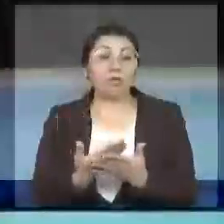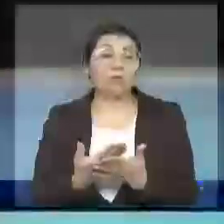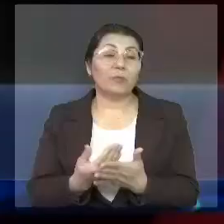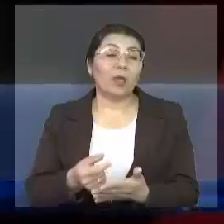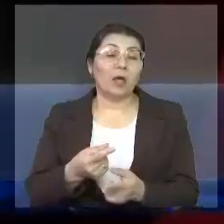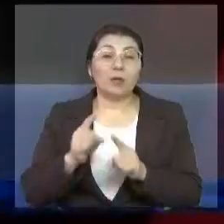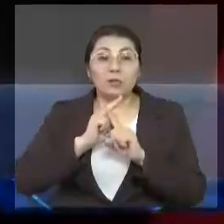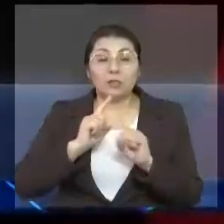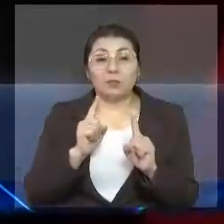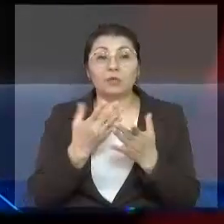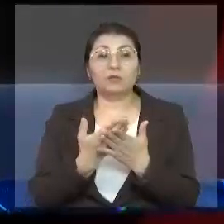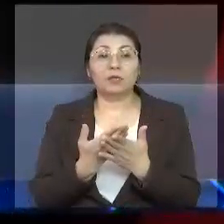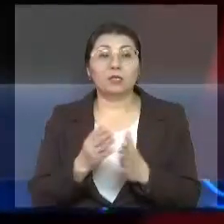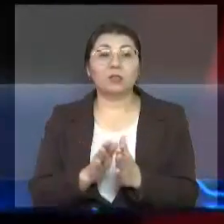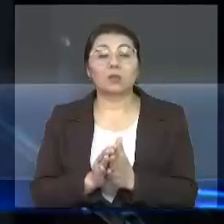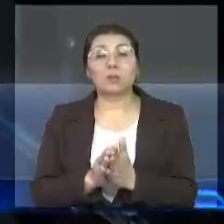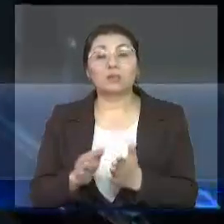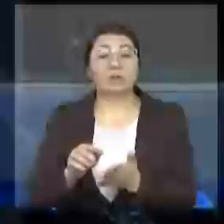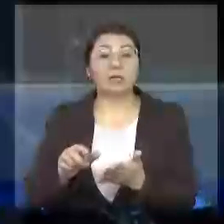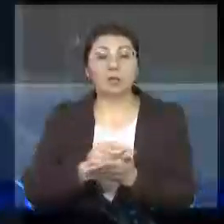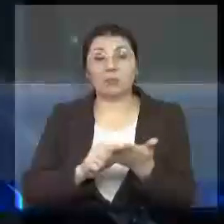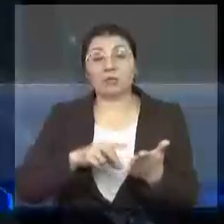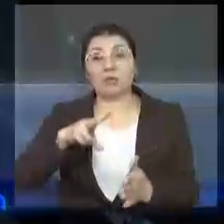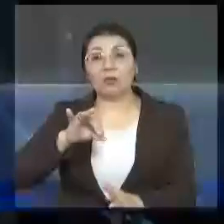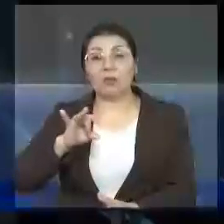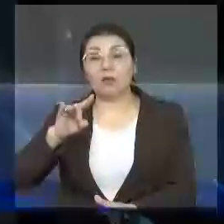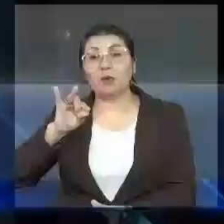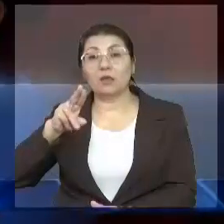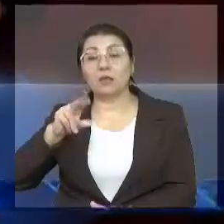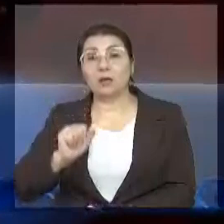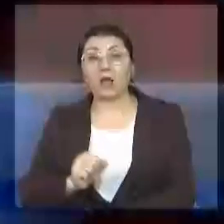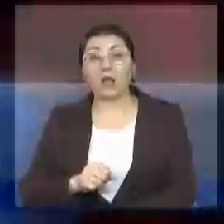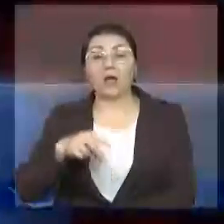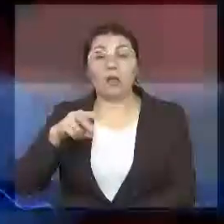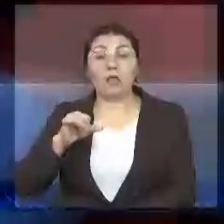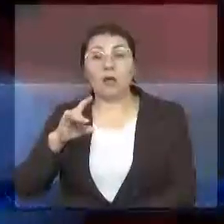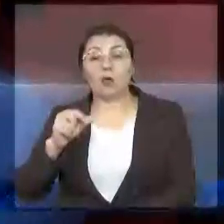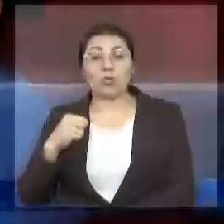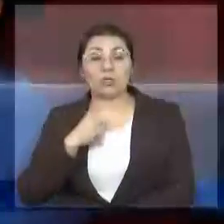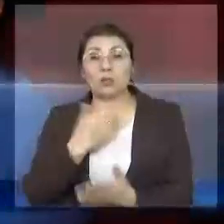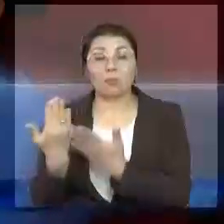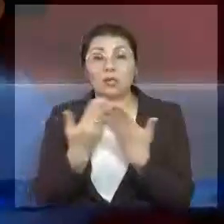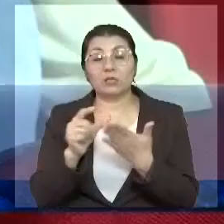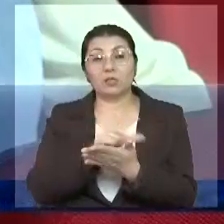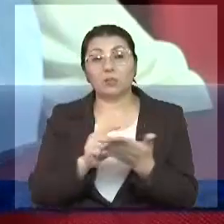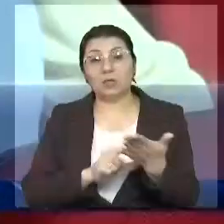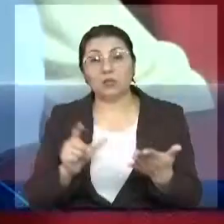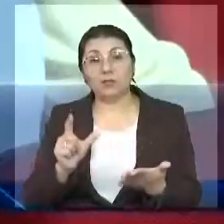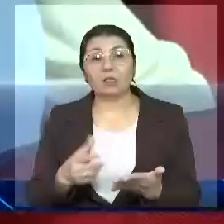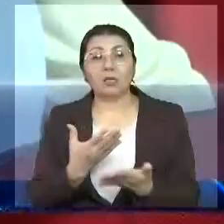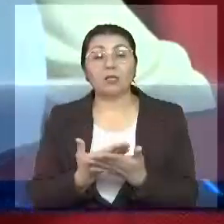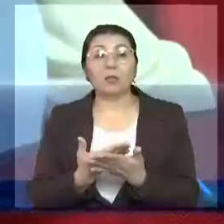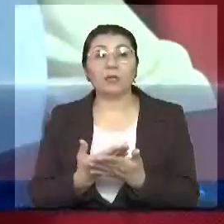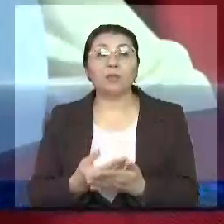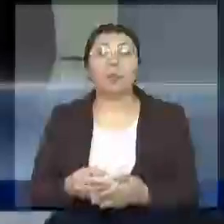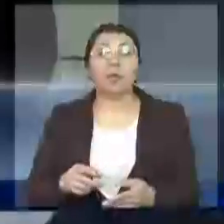Большинство стихотворений в этой книге наполнены лирикой. Лаура Палман прочла свои стихи присутствующим. Также на мероприятии поэтесса объяснила,